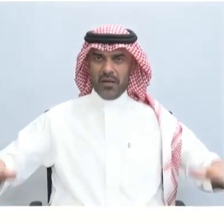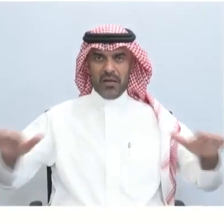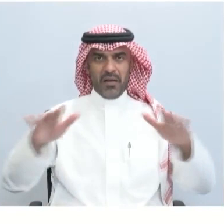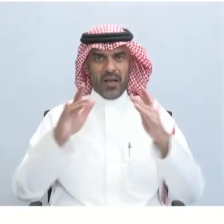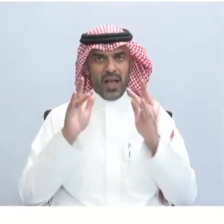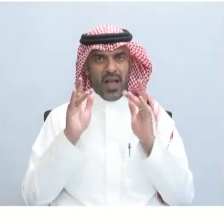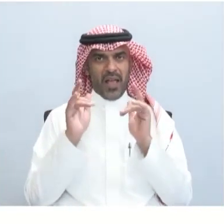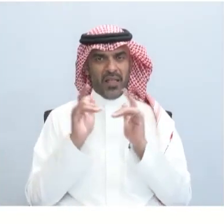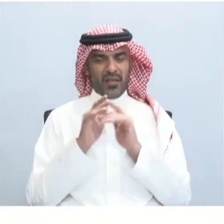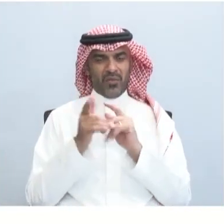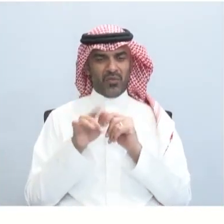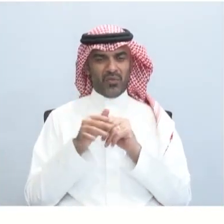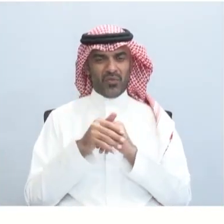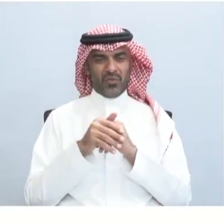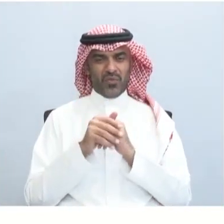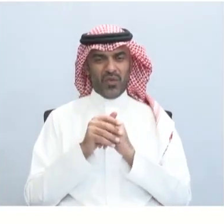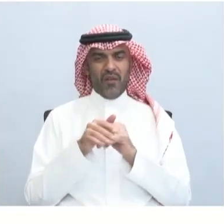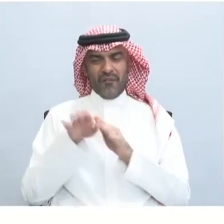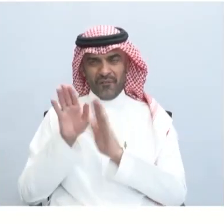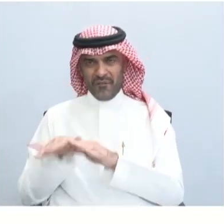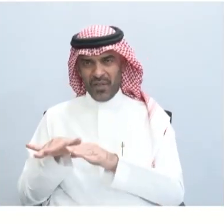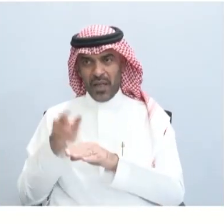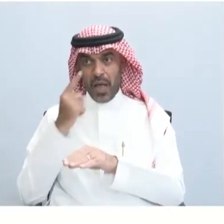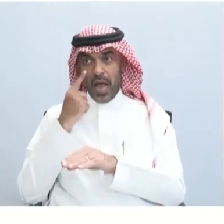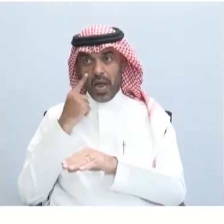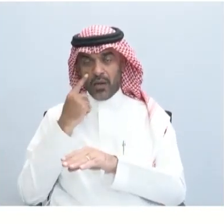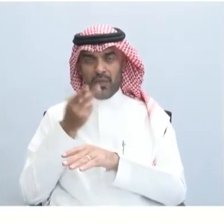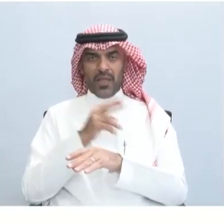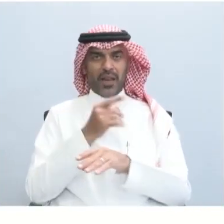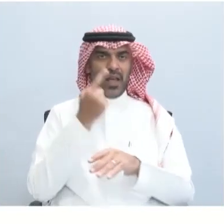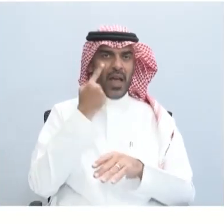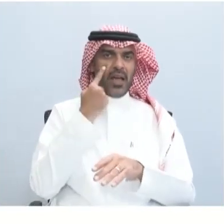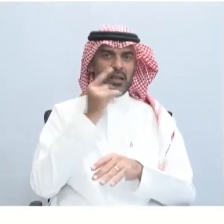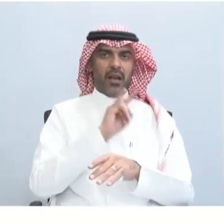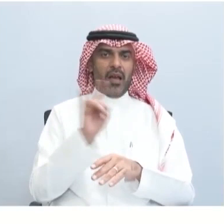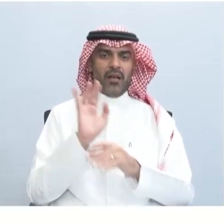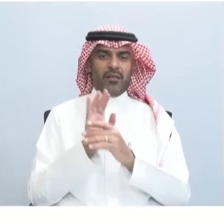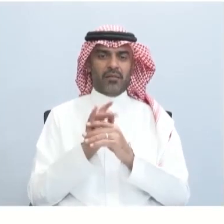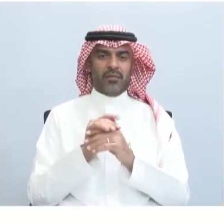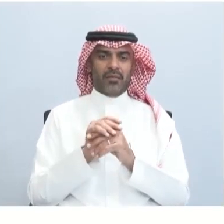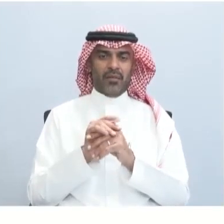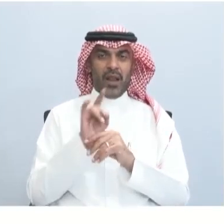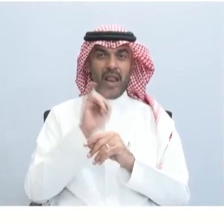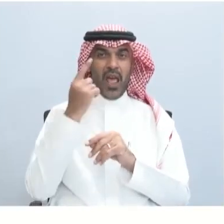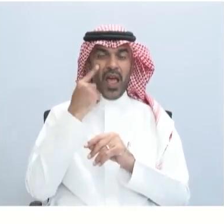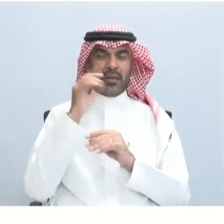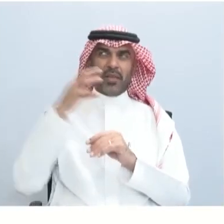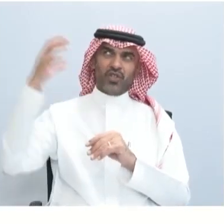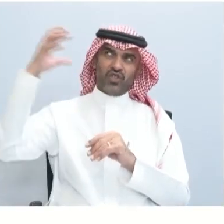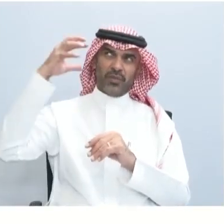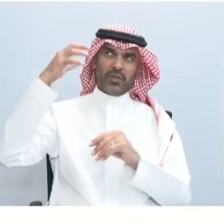هناك اشياء حيه واشياء غير حيه كالهواء الشمس ايضا